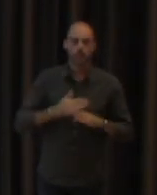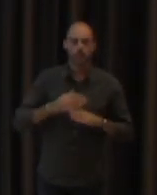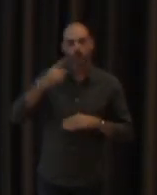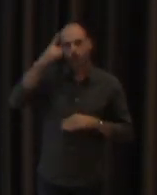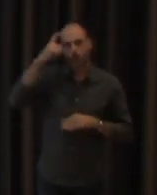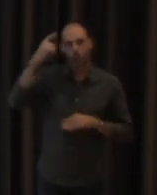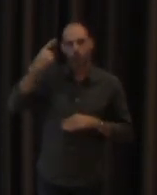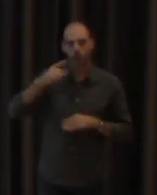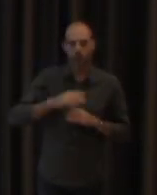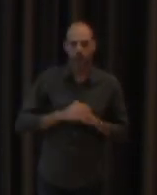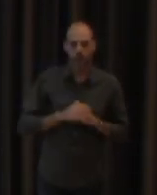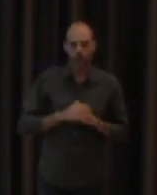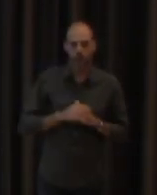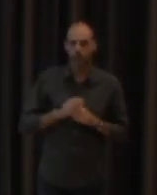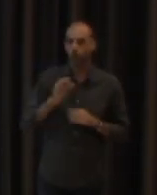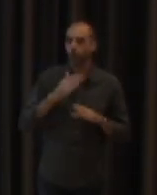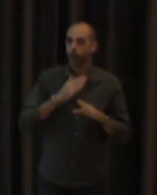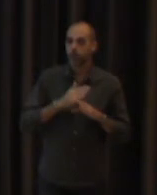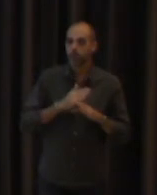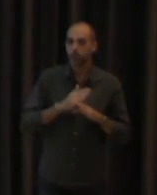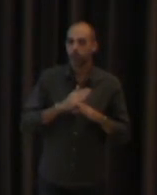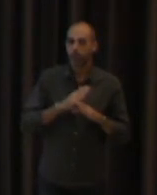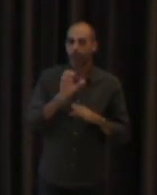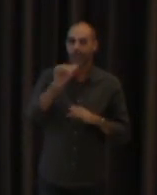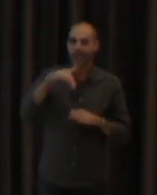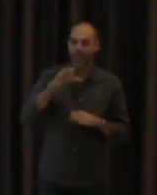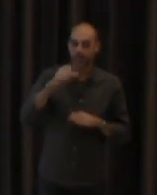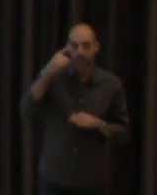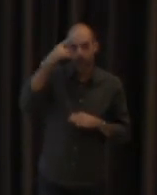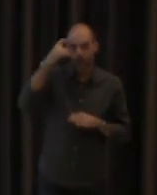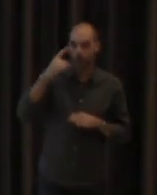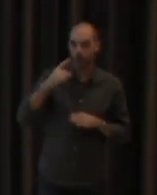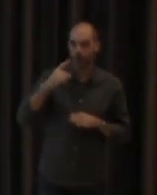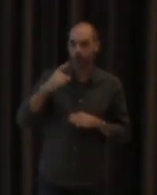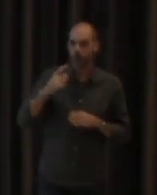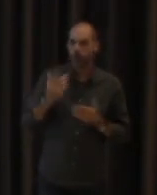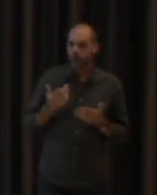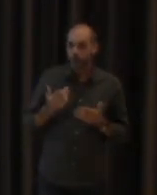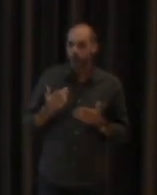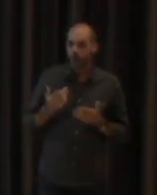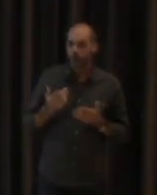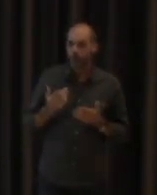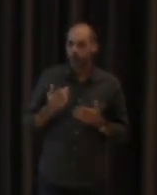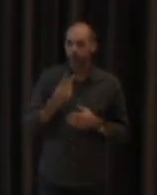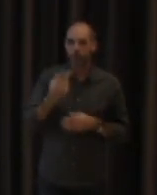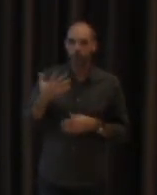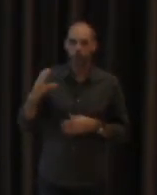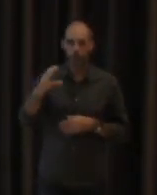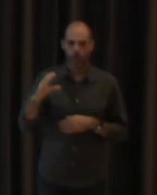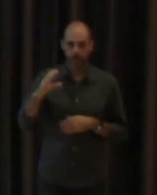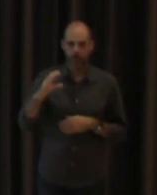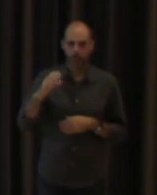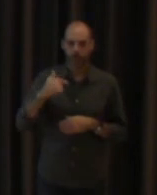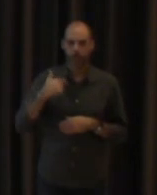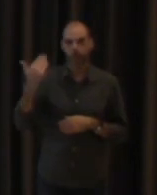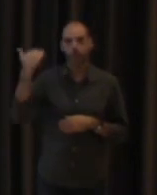record. O podem dir sempre ens quedarà el record. Aquí no diríem el seu record, A 25C, vam anar a